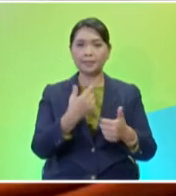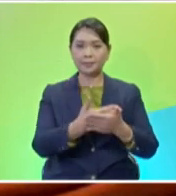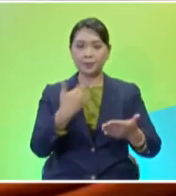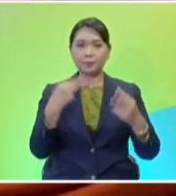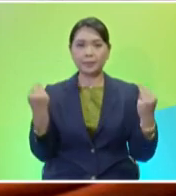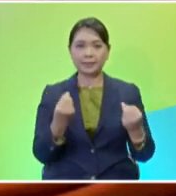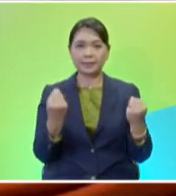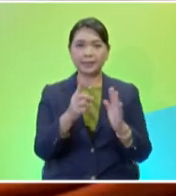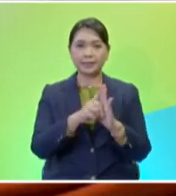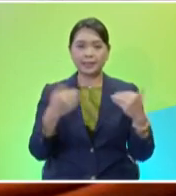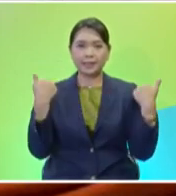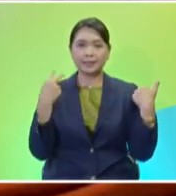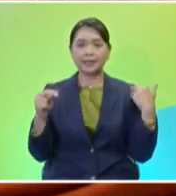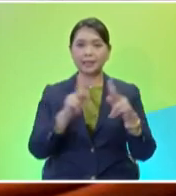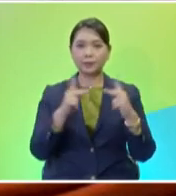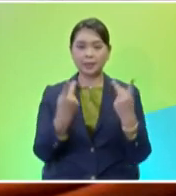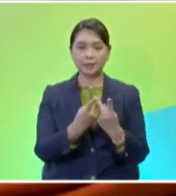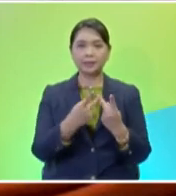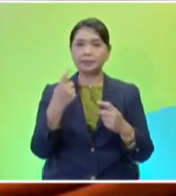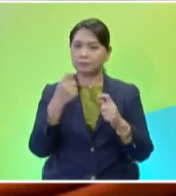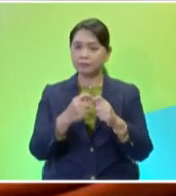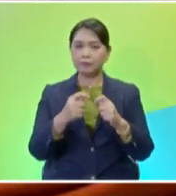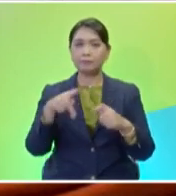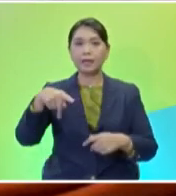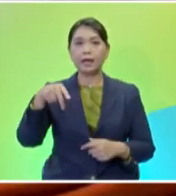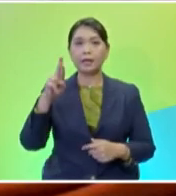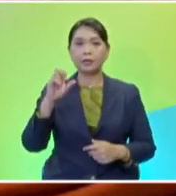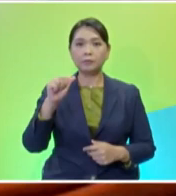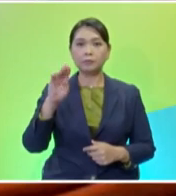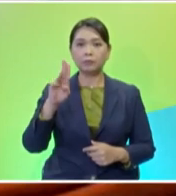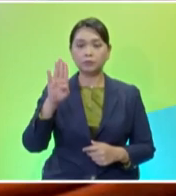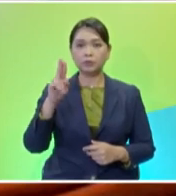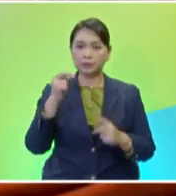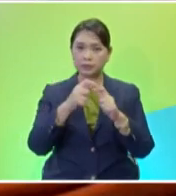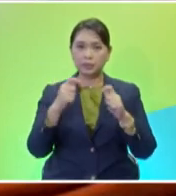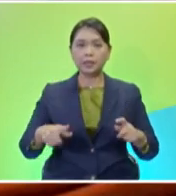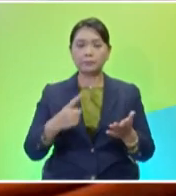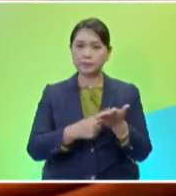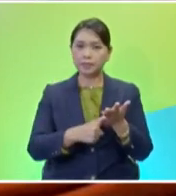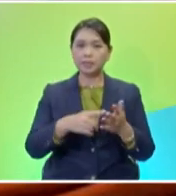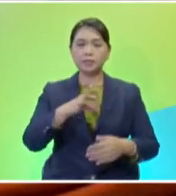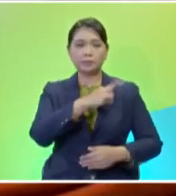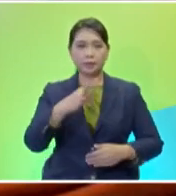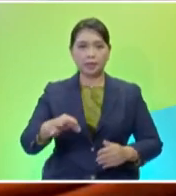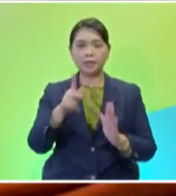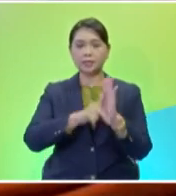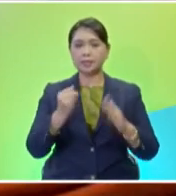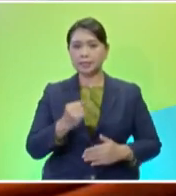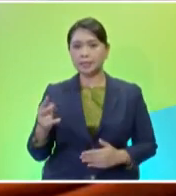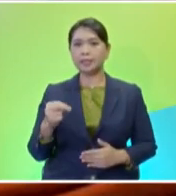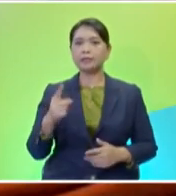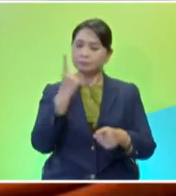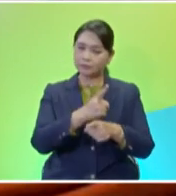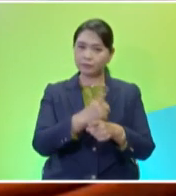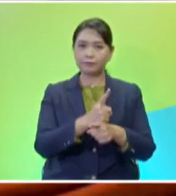majelis tersebut diadakan keluarga prabu telah berbincang yang penduduk Kampung Sentosa semangat kegirangan Amerika